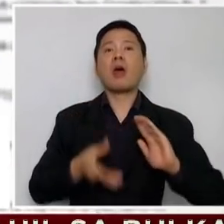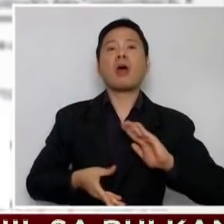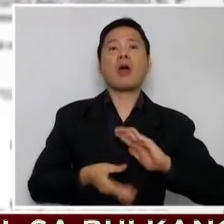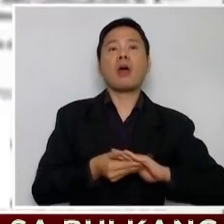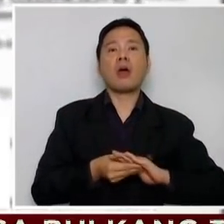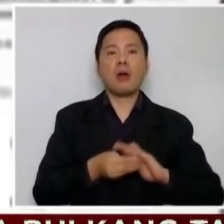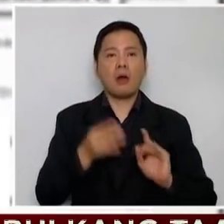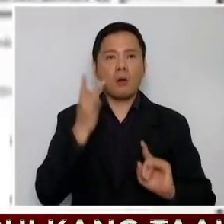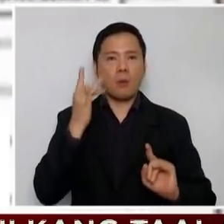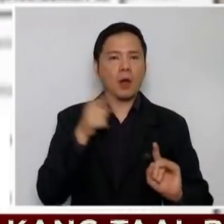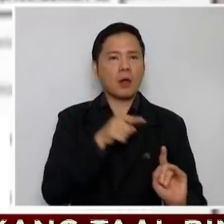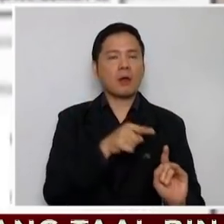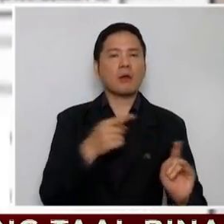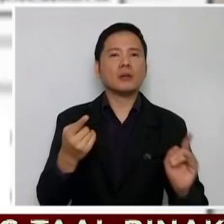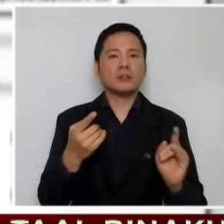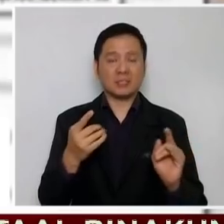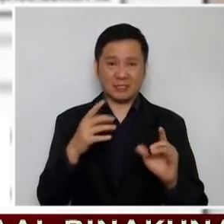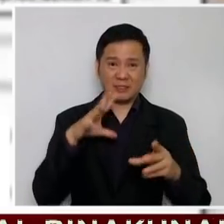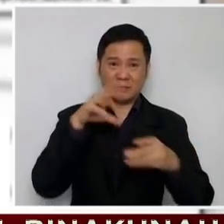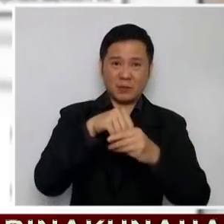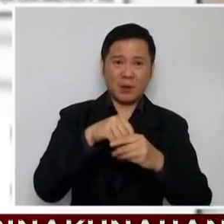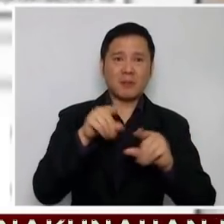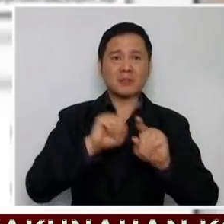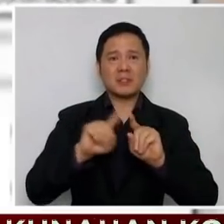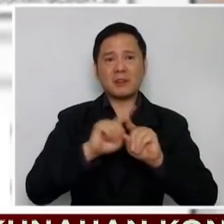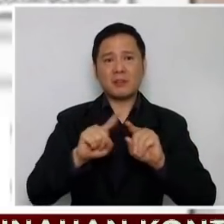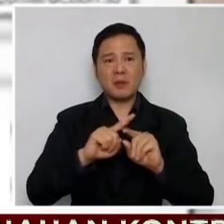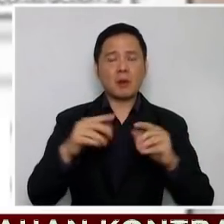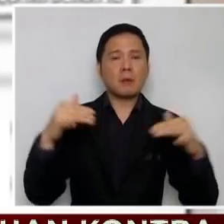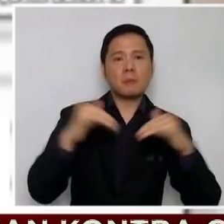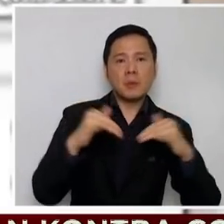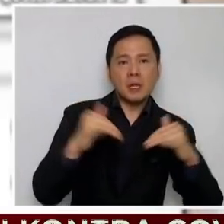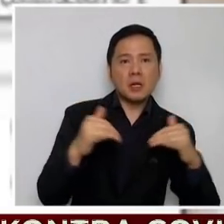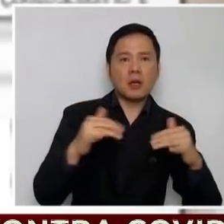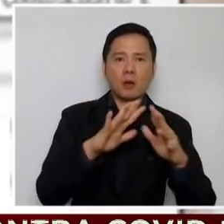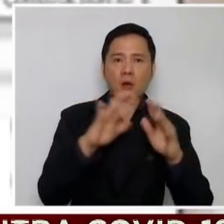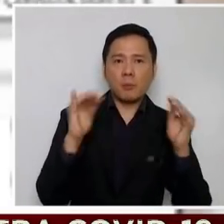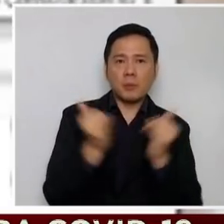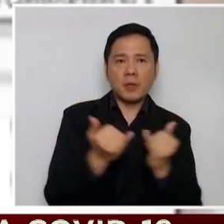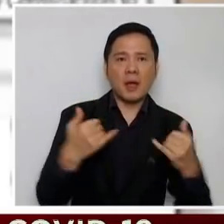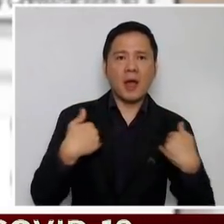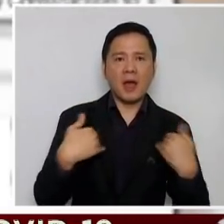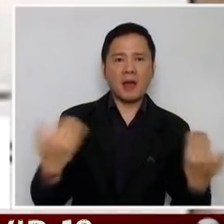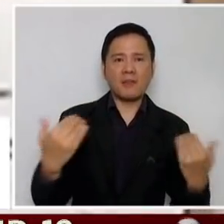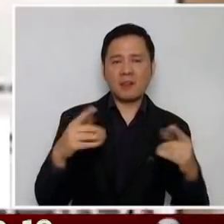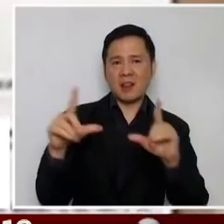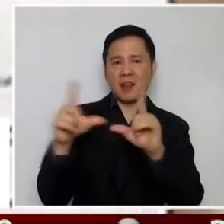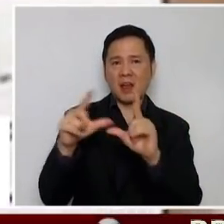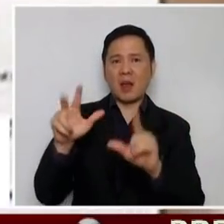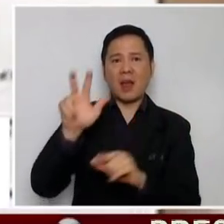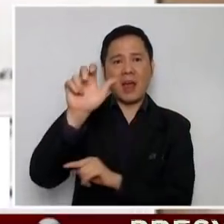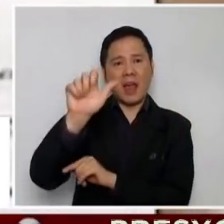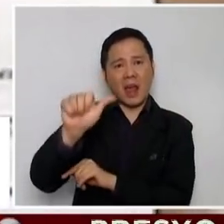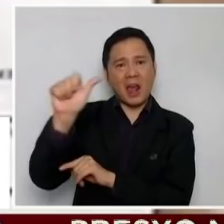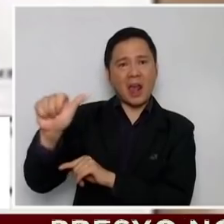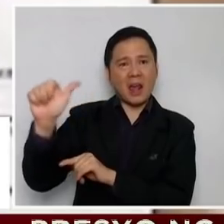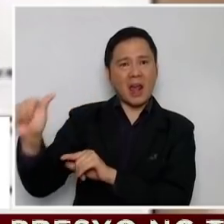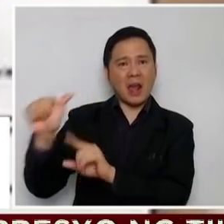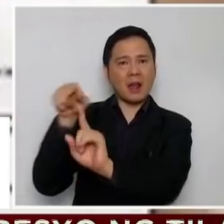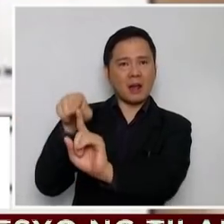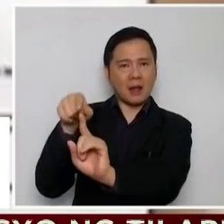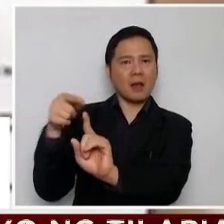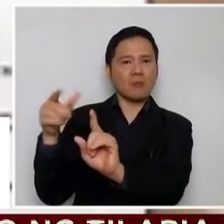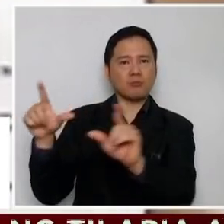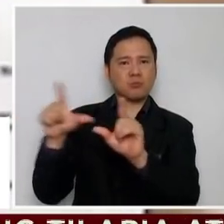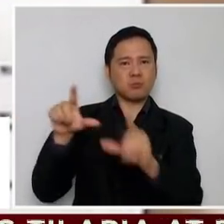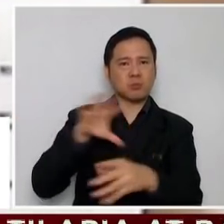ng pagpasok sa mga joint venture arrangements sa mga kumpanya na may AAA licenses. Ayon kay Trillanes, mismong